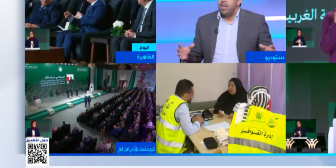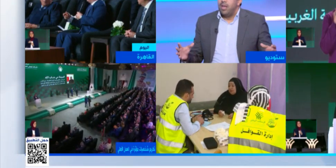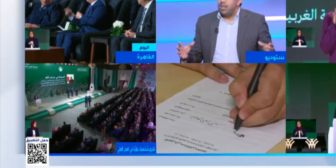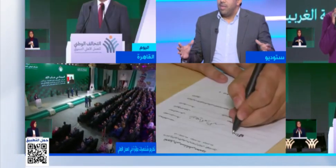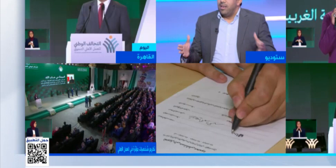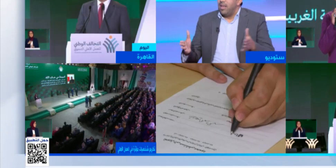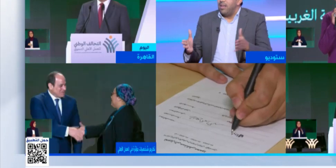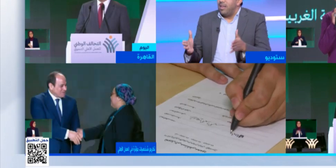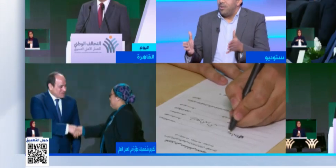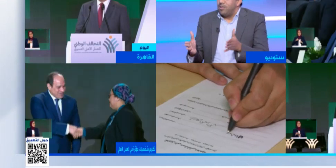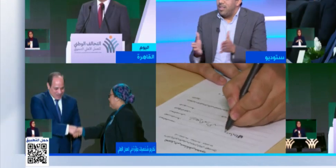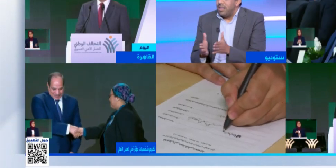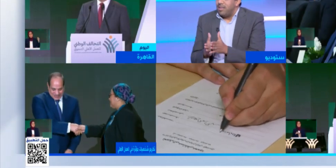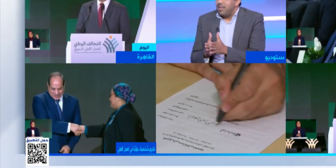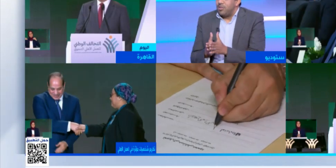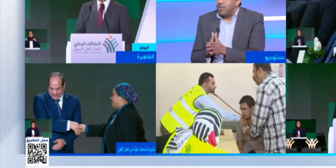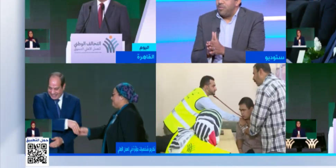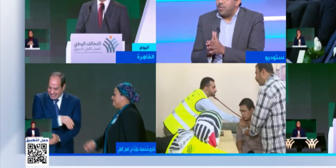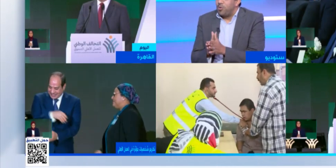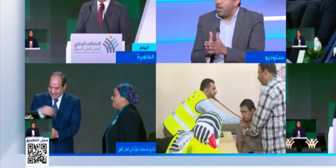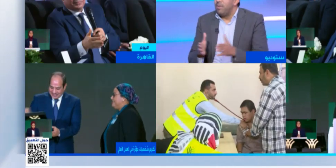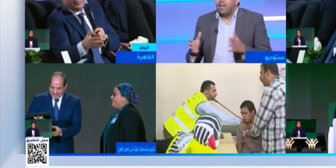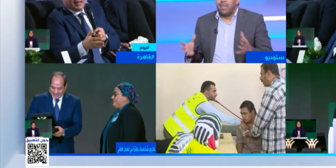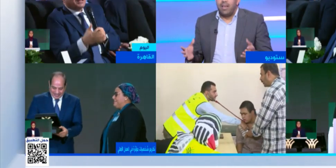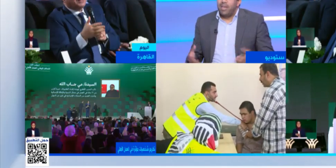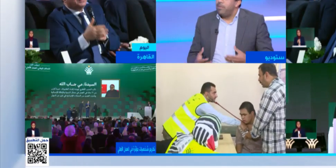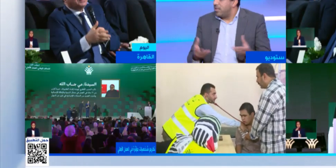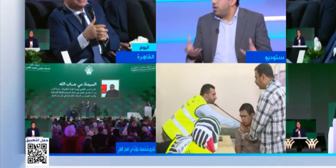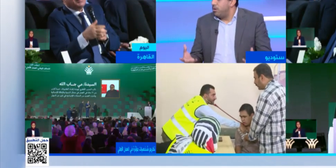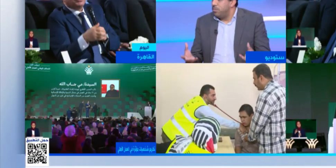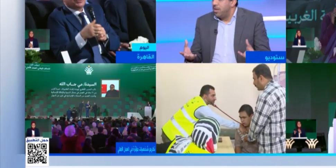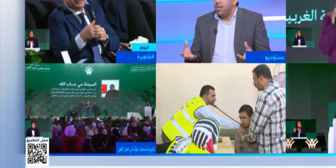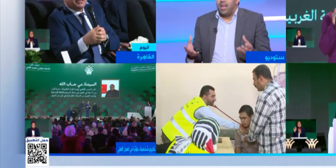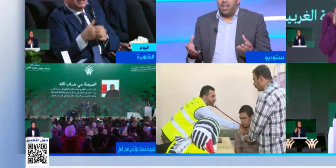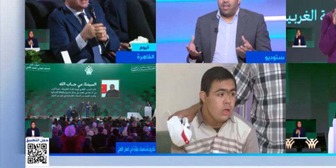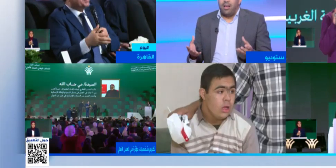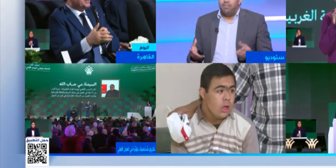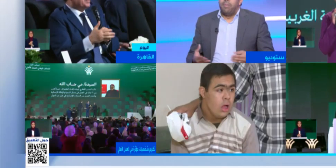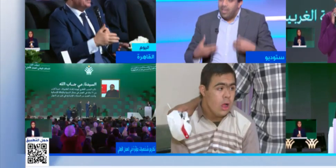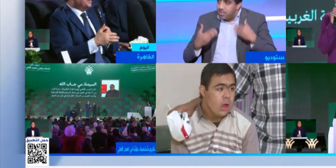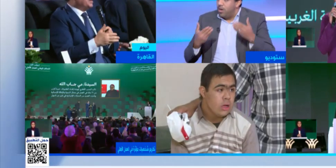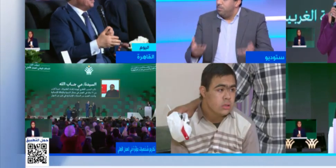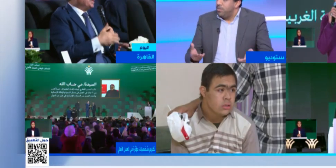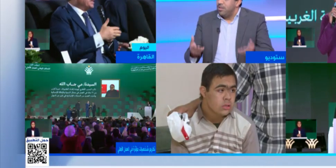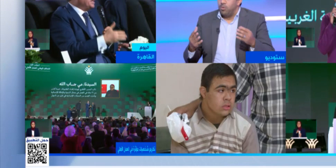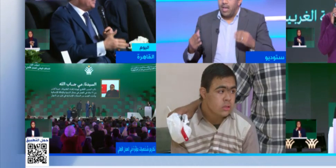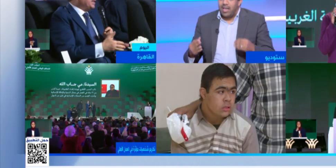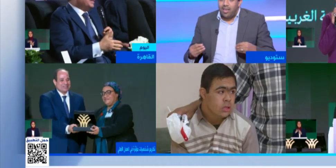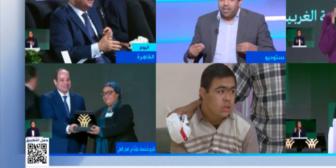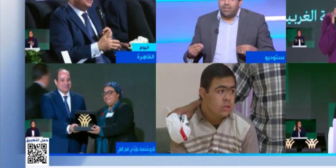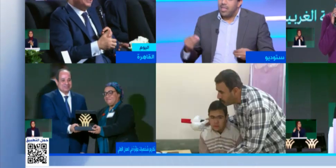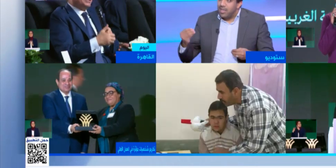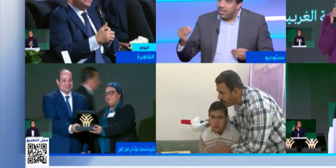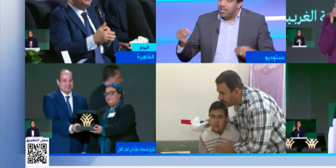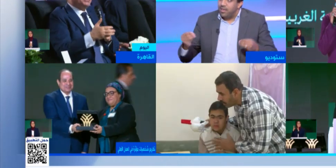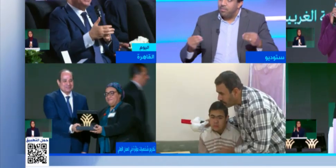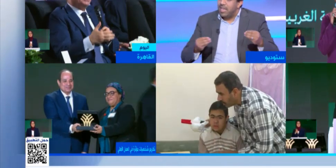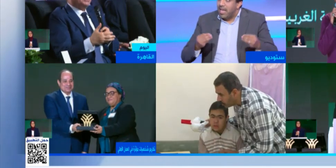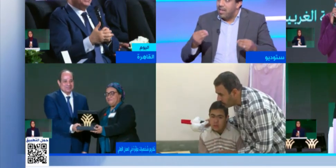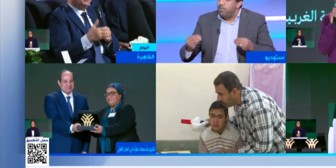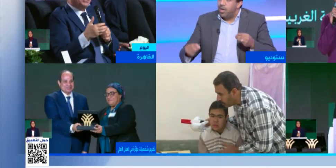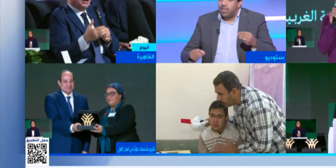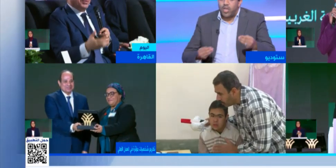بعض. يمكن انا كنت شايف الدكتور احمد كان بيتكلم، احنا بقينا اصحاب، بقينا اصحاب وبقينا